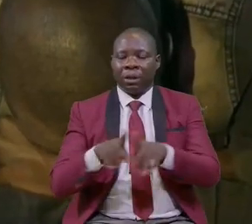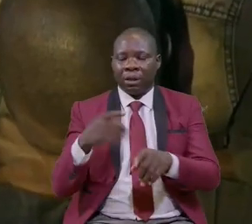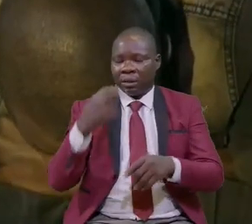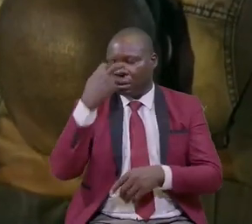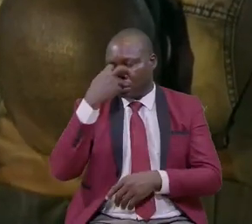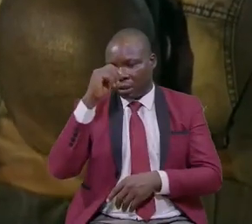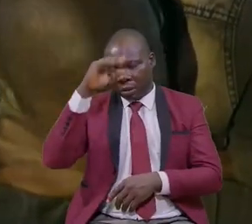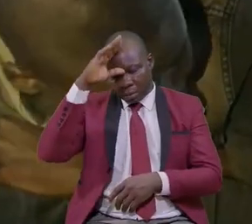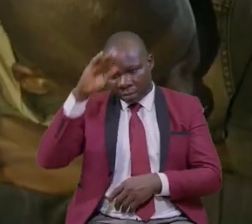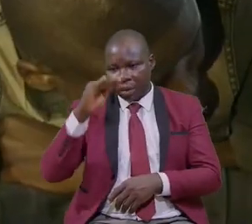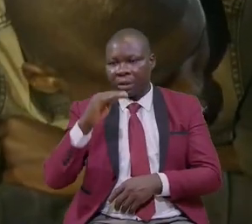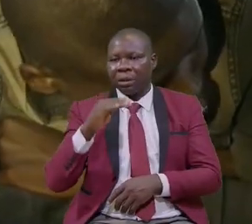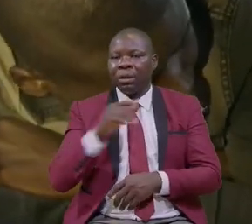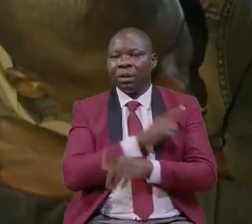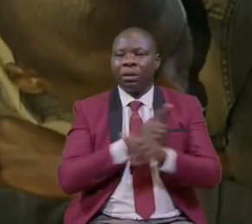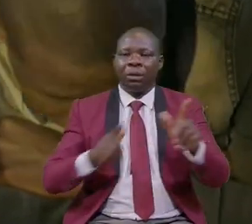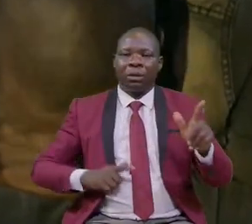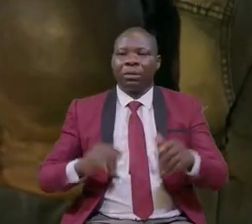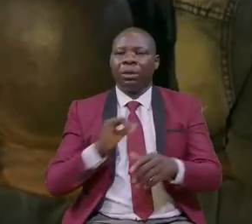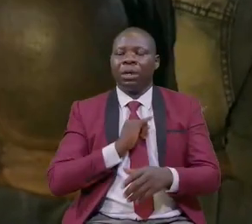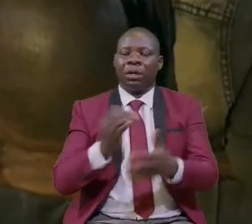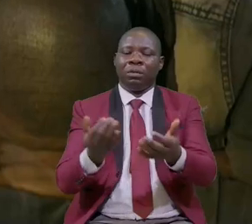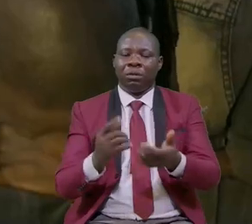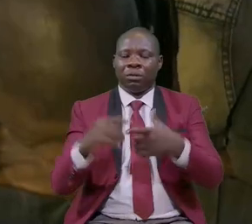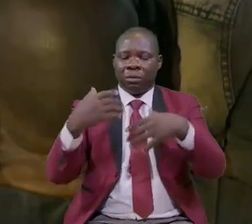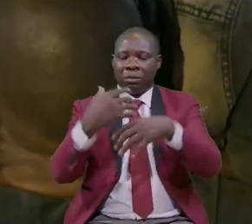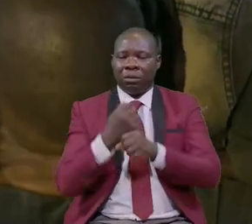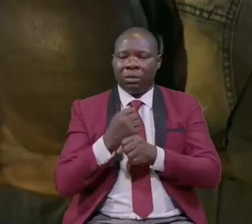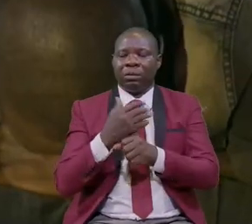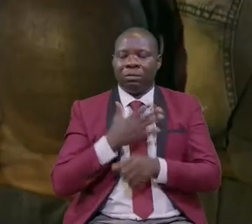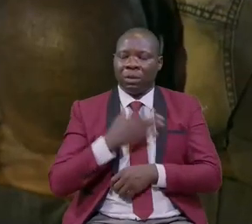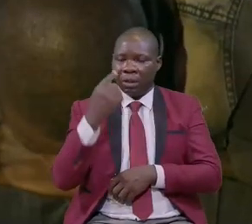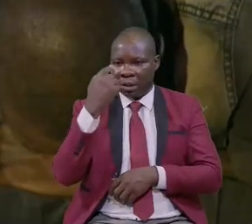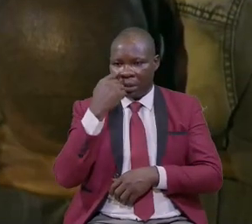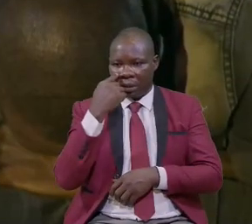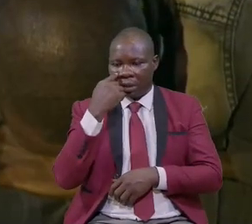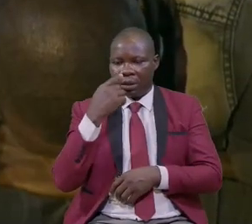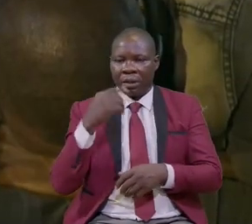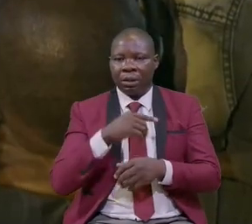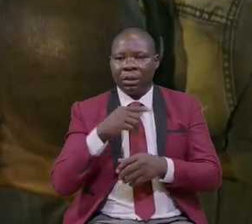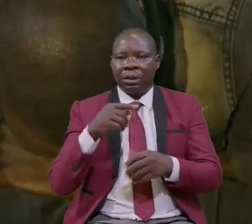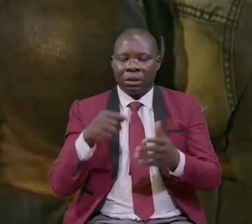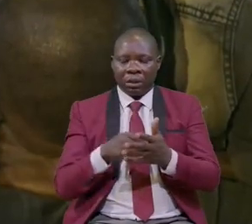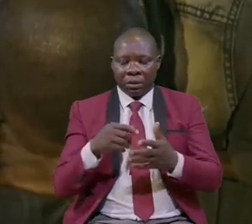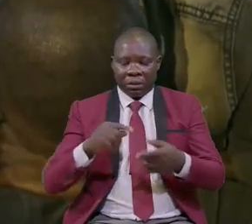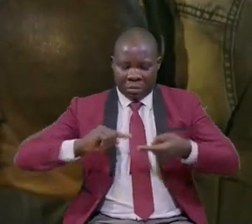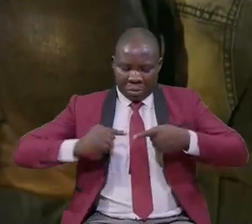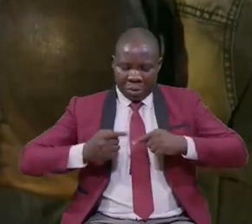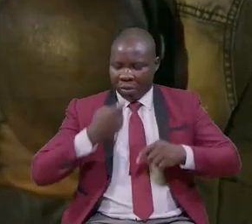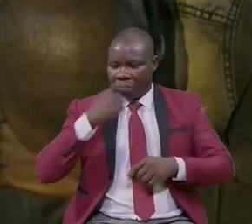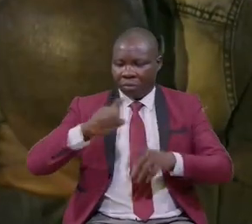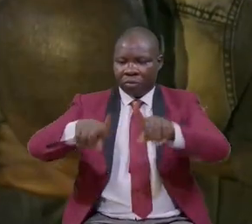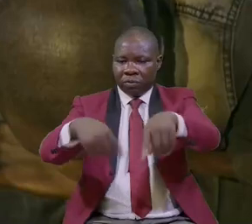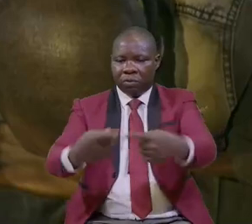Seigneur. Comme cet homme aveugle. Seigneur, je veux recouvrir la vue. Cette douleur doit quitter ma